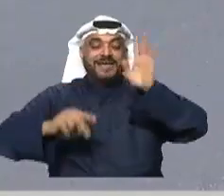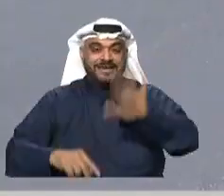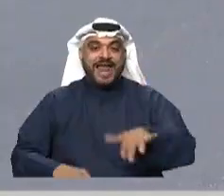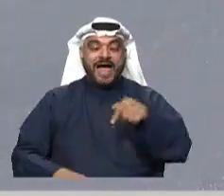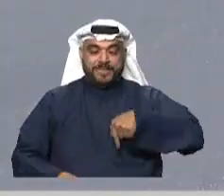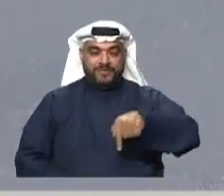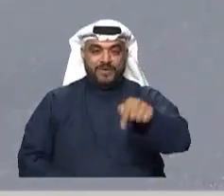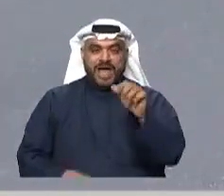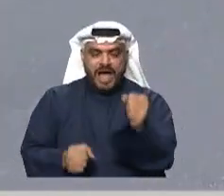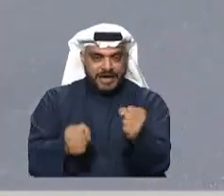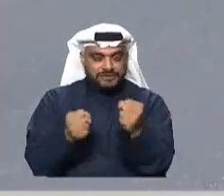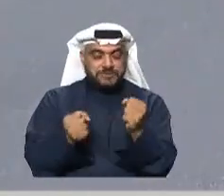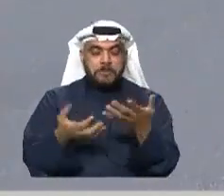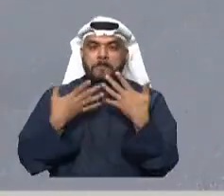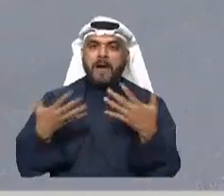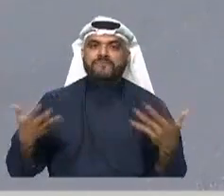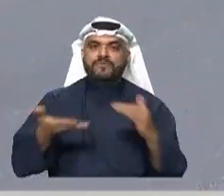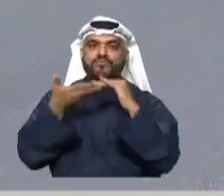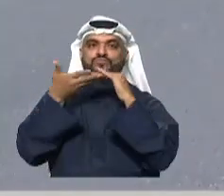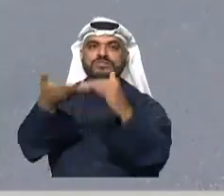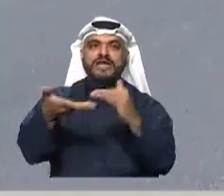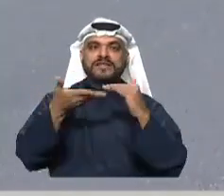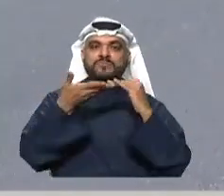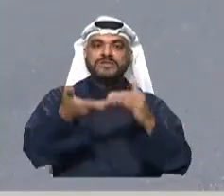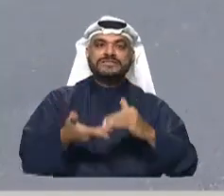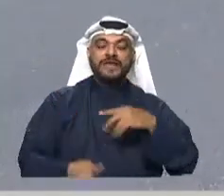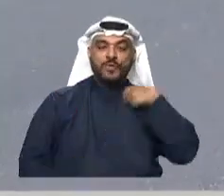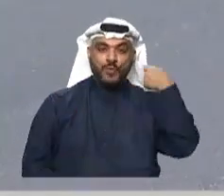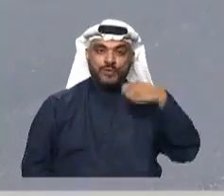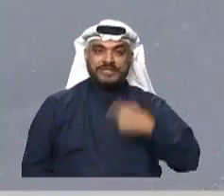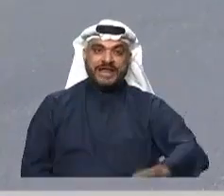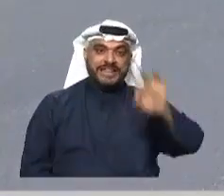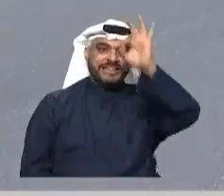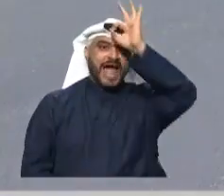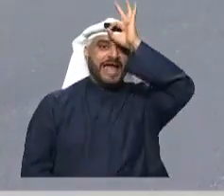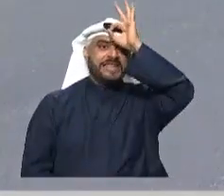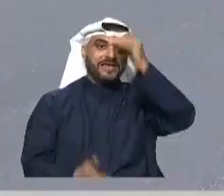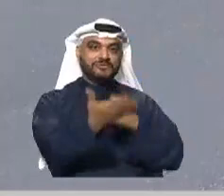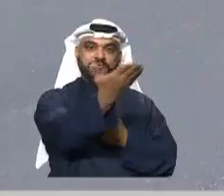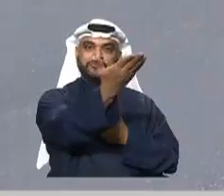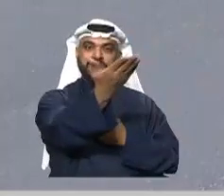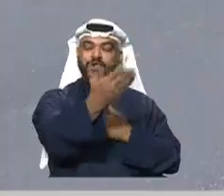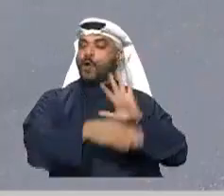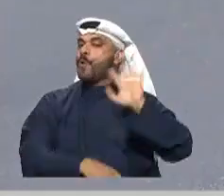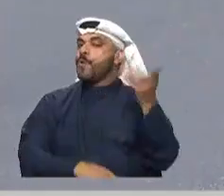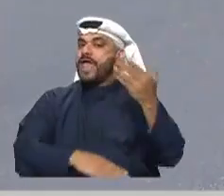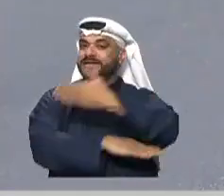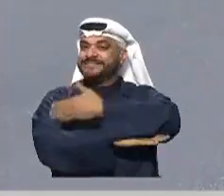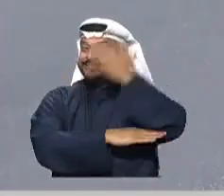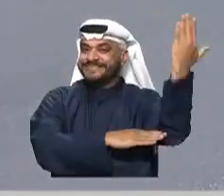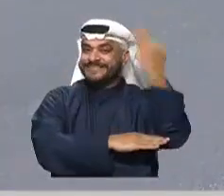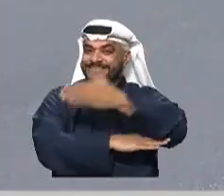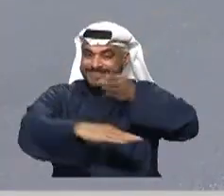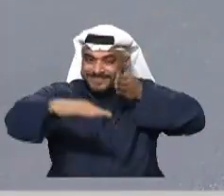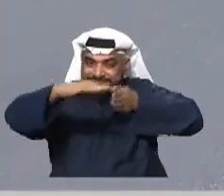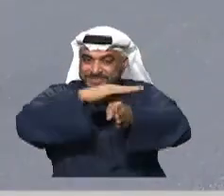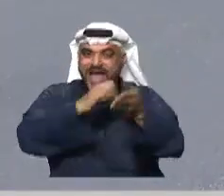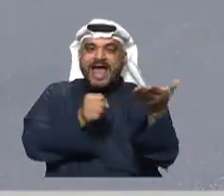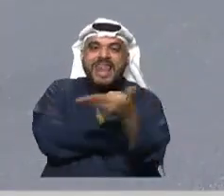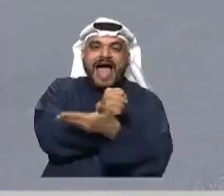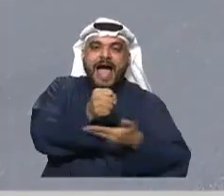ظل جهود كبرى تبذل من قبل رجال وزارة الداخلية في منفذ العبدلي في سبيل تسهيل كافة